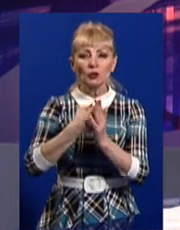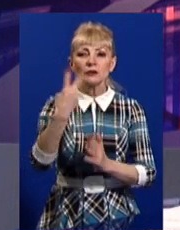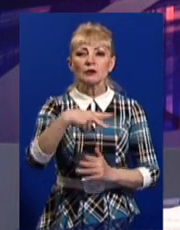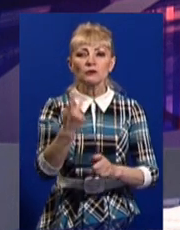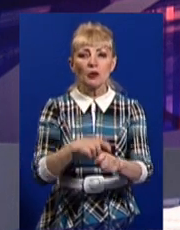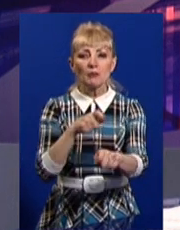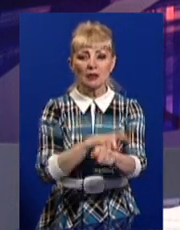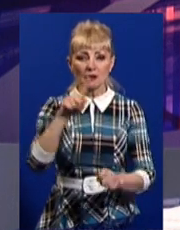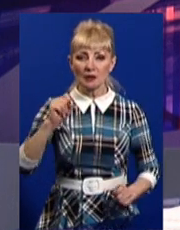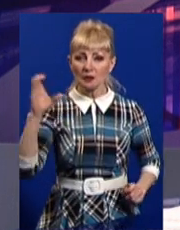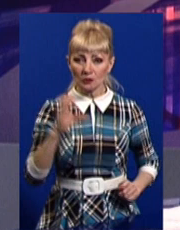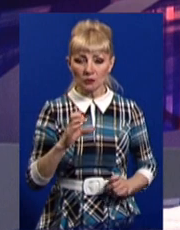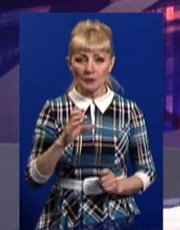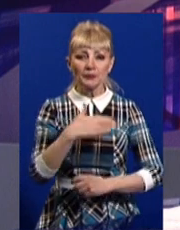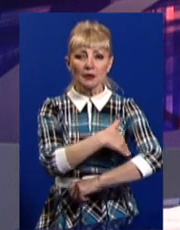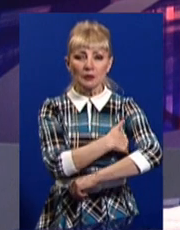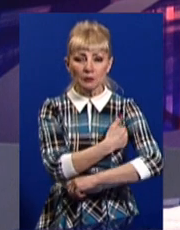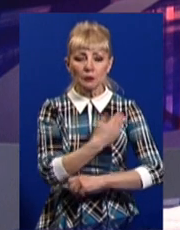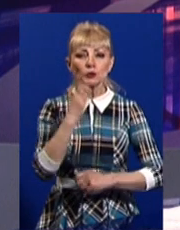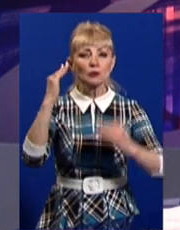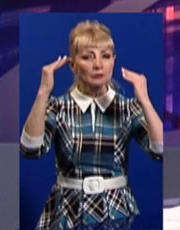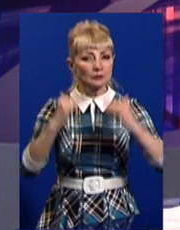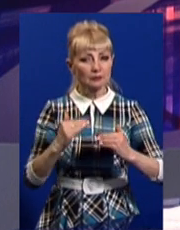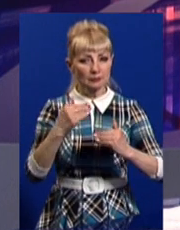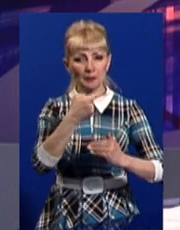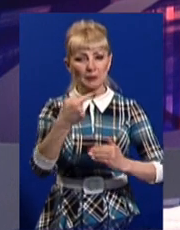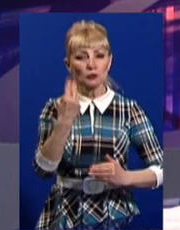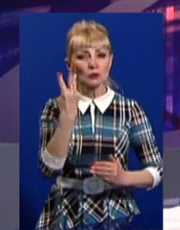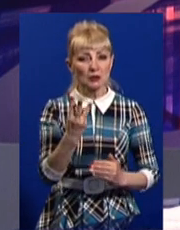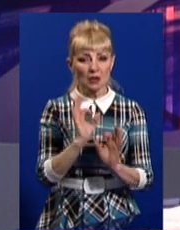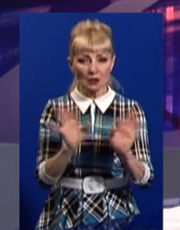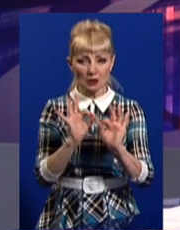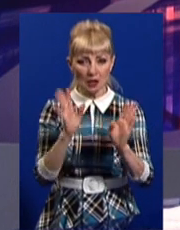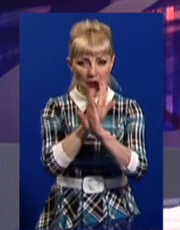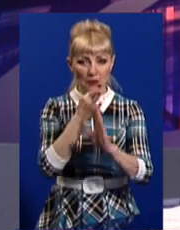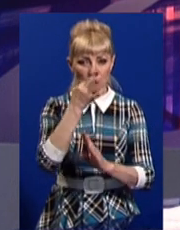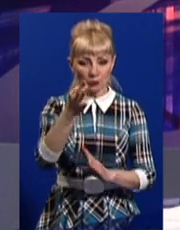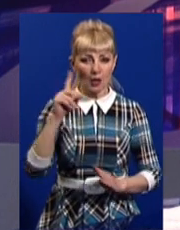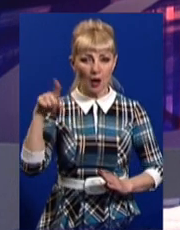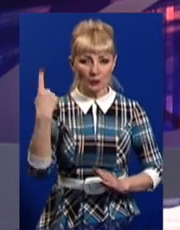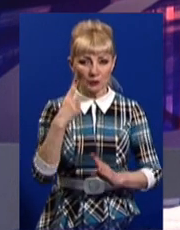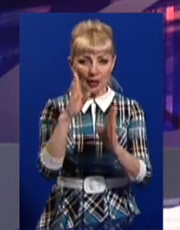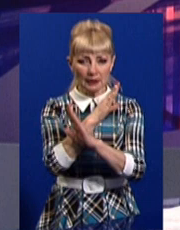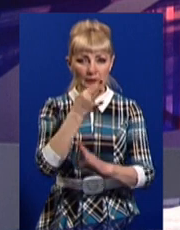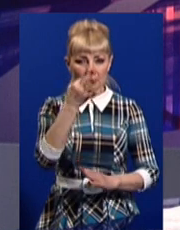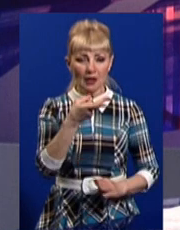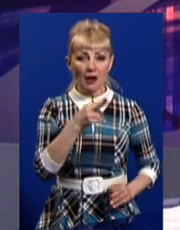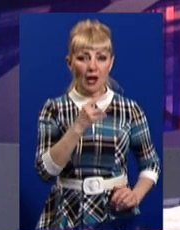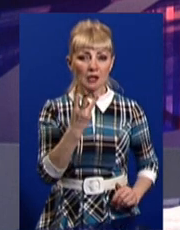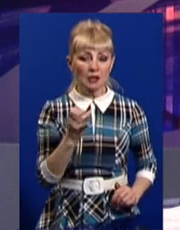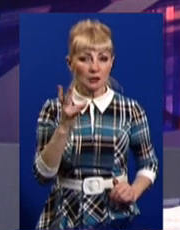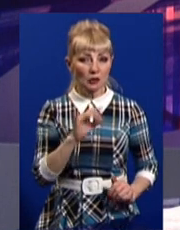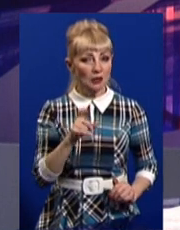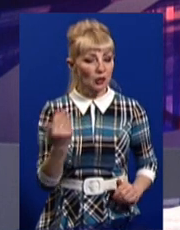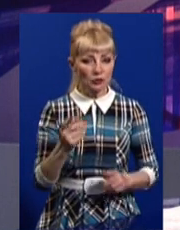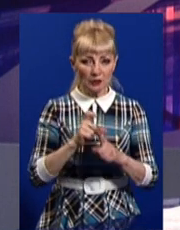22 метрів за секунду. Температура впаде до 3 градусів морозу, розповідає синоптик обласного гідрометцентру Євгенія Ляшенко.